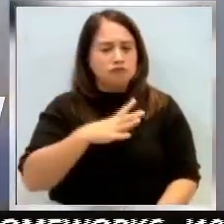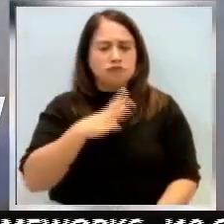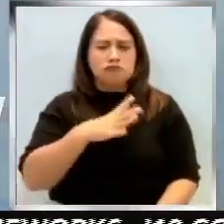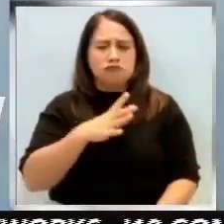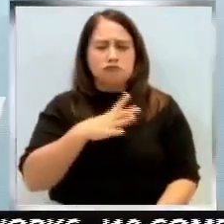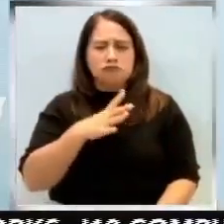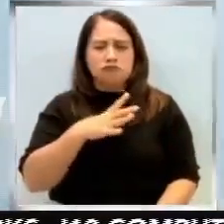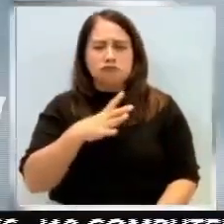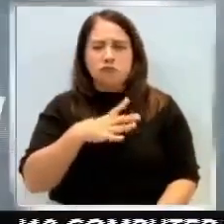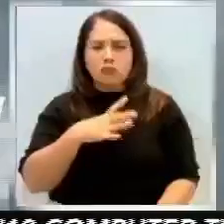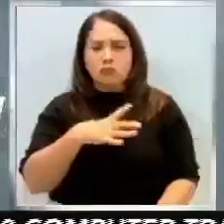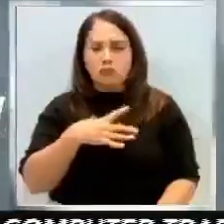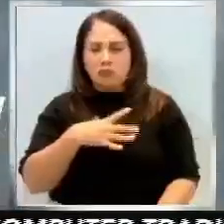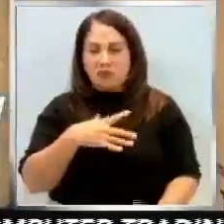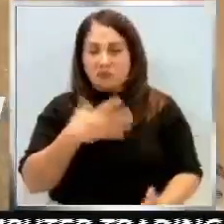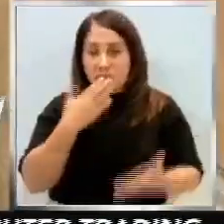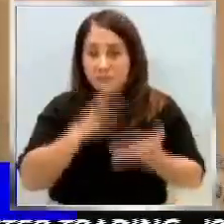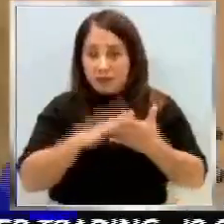ikakasama ng katawan.